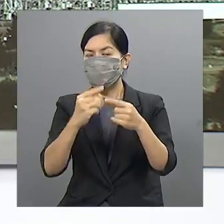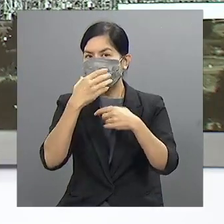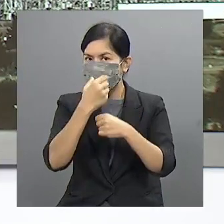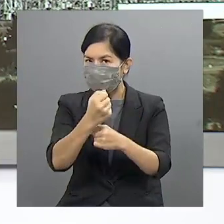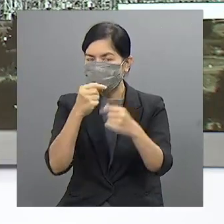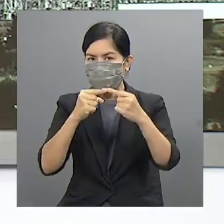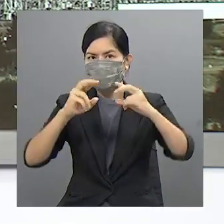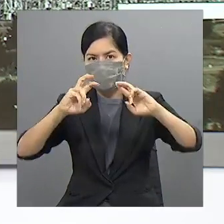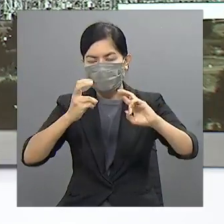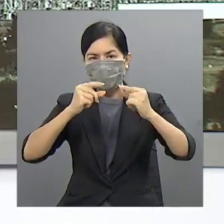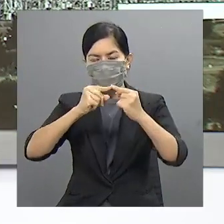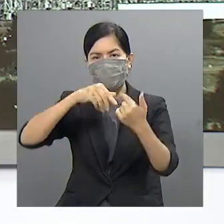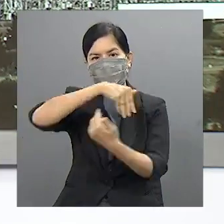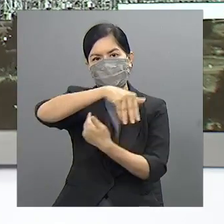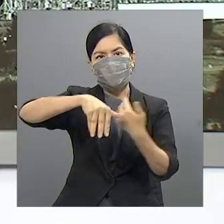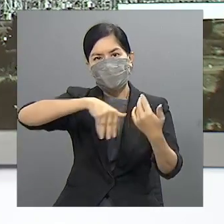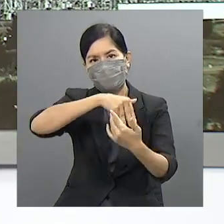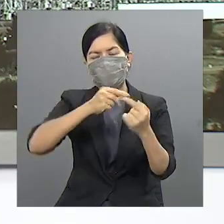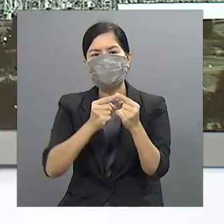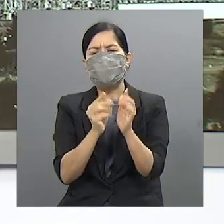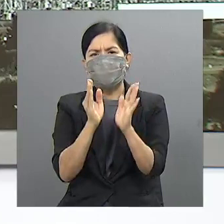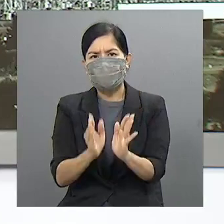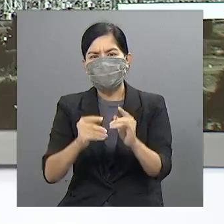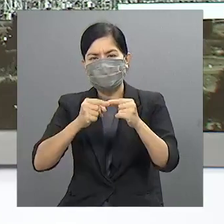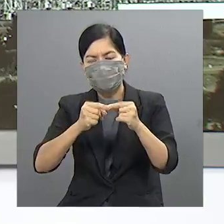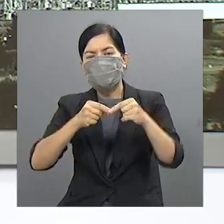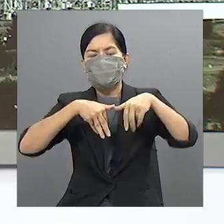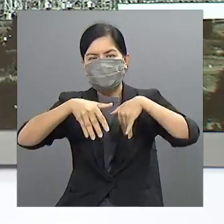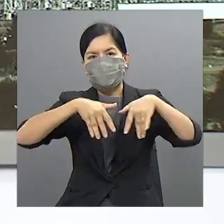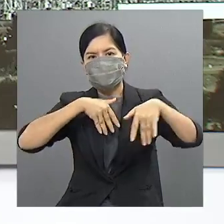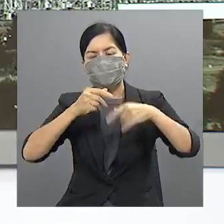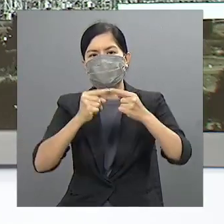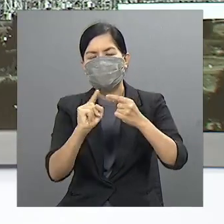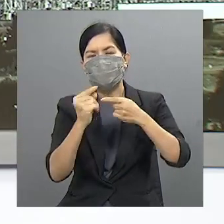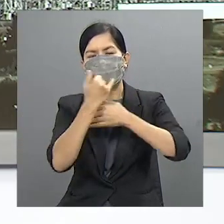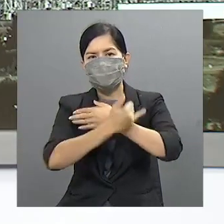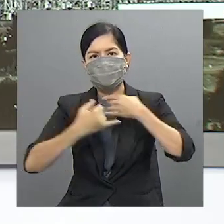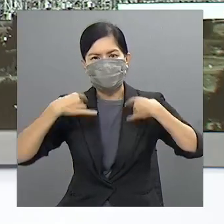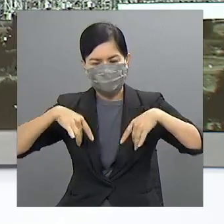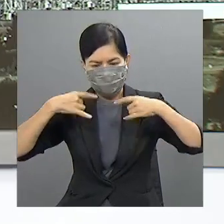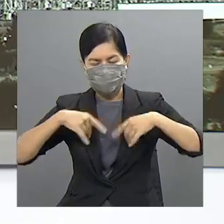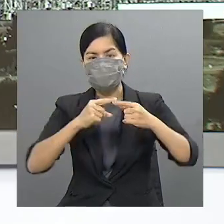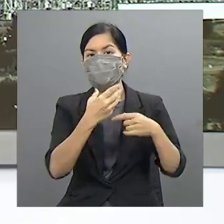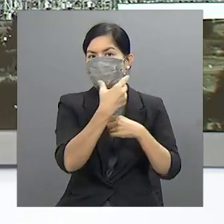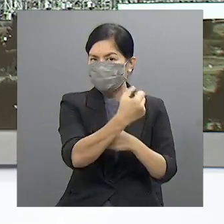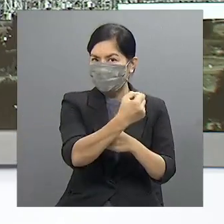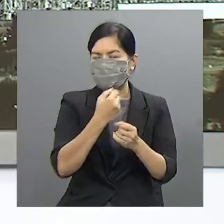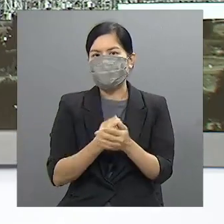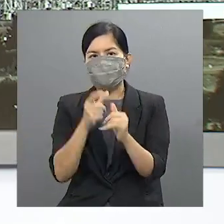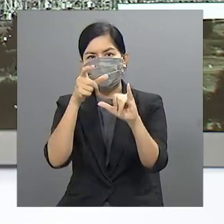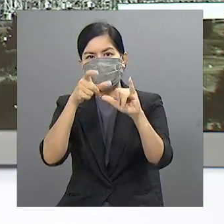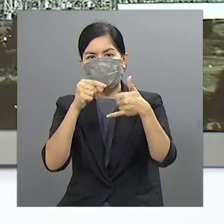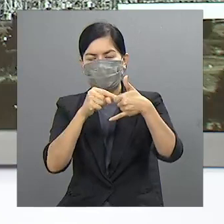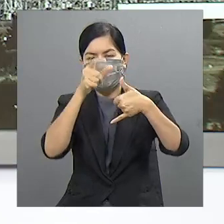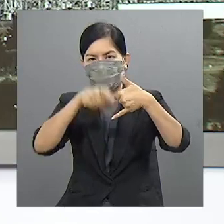วออสเตรเลียคือปัจจัยสำคัญที่ทำให้ในช่วงหลายปีที่ผ่านมาค่ะพรรคกรีนแล้วก็ผู้สมัครอิสระที่สนับสนุนสิ่งแวดล้อมส